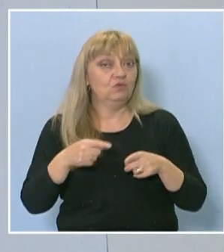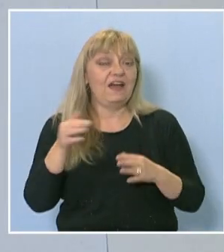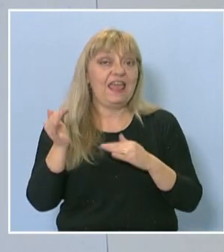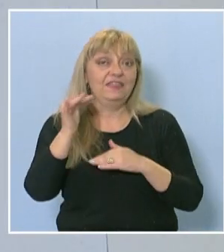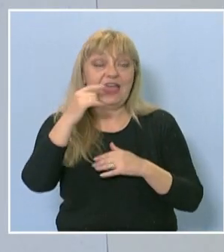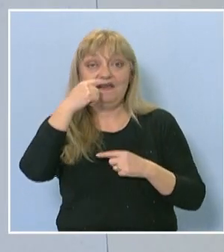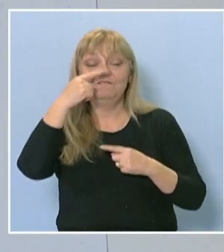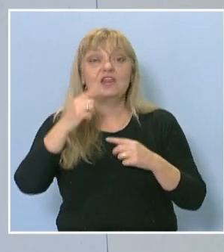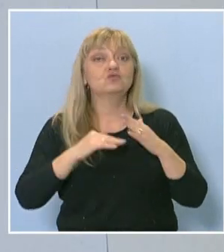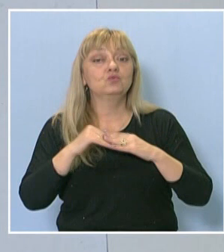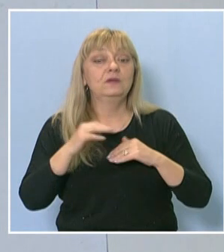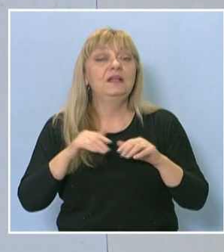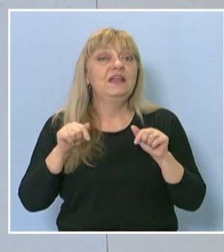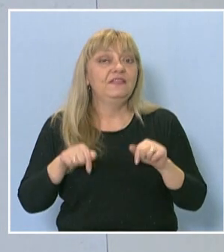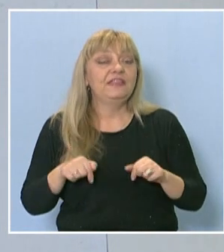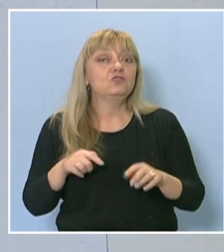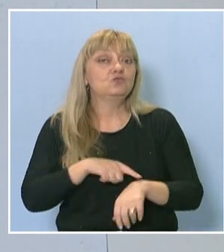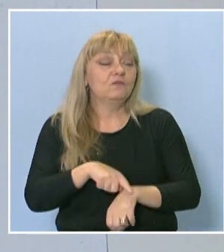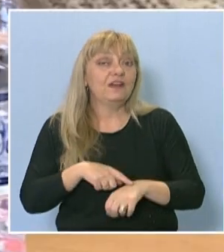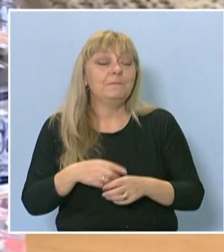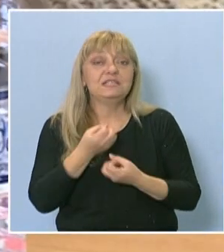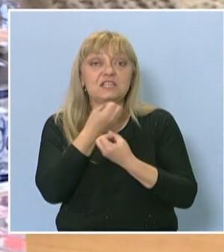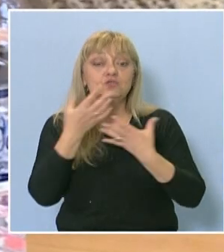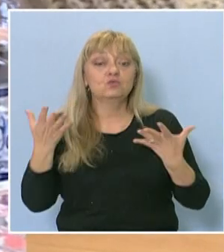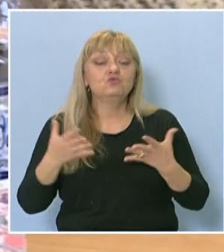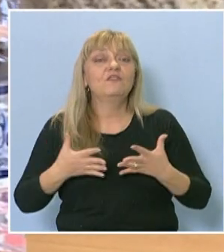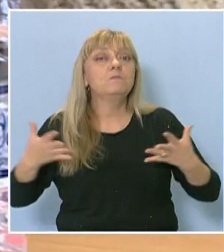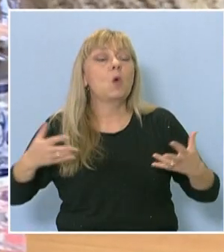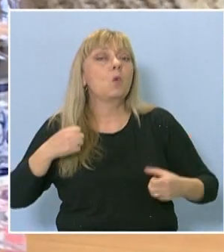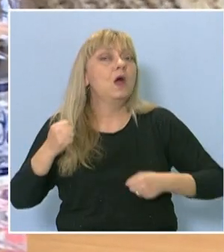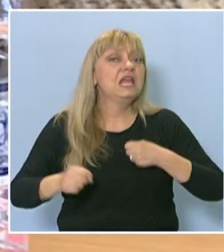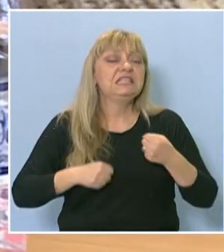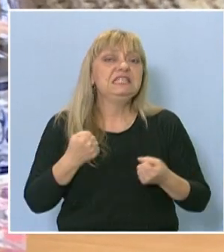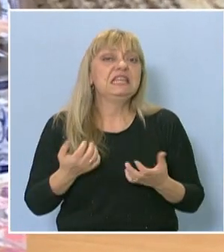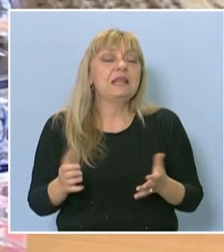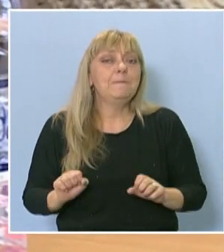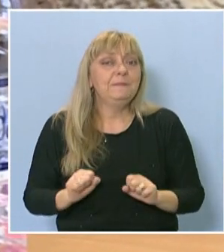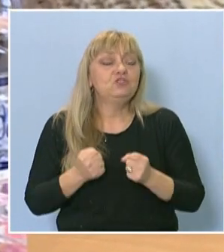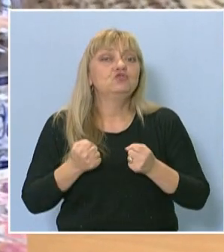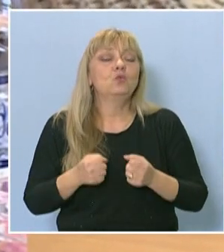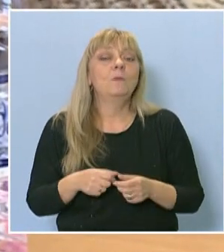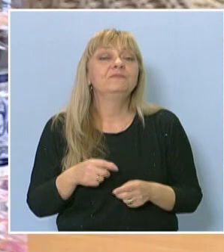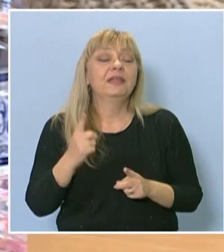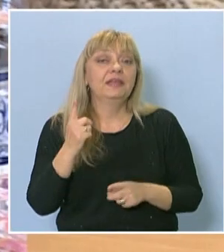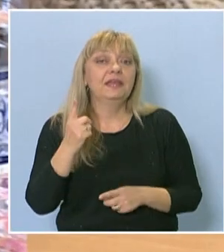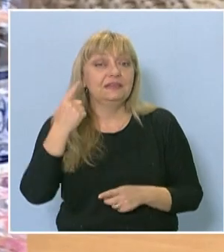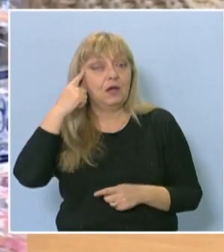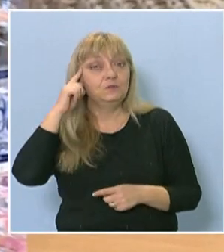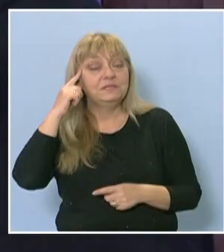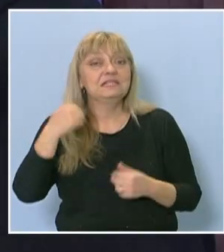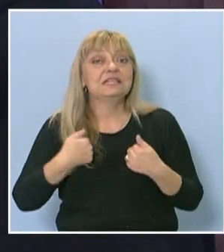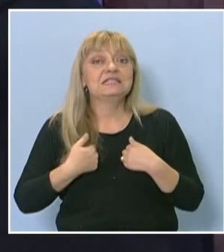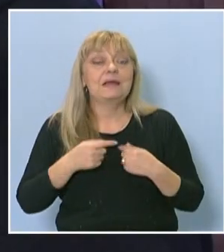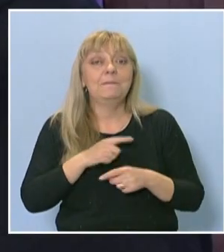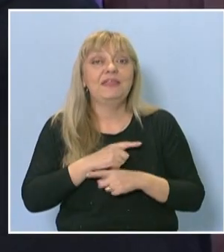Че всичко в днешно време вече се случва много така динамично. Една от мислите, че за мен не